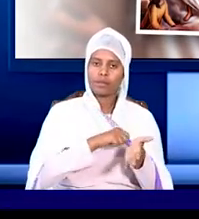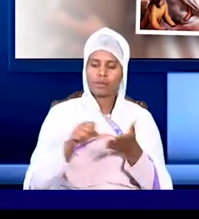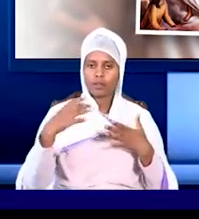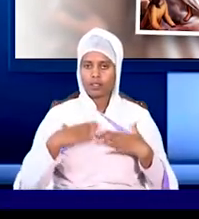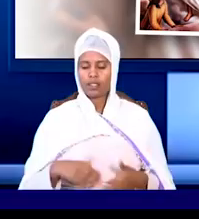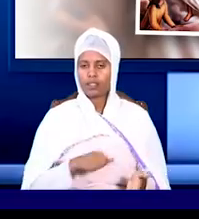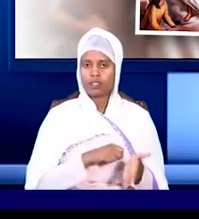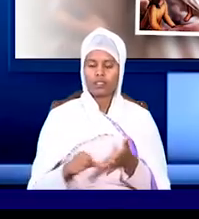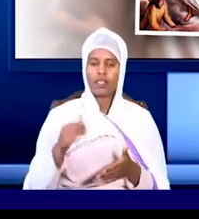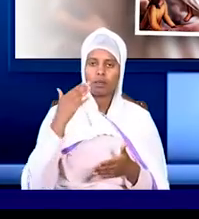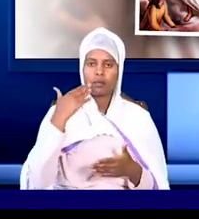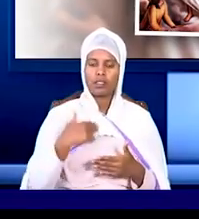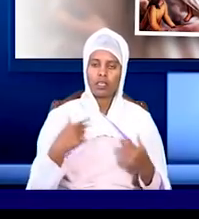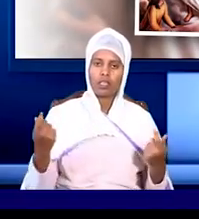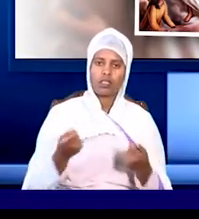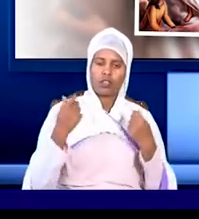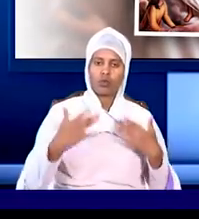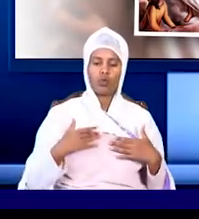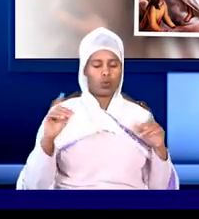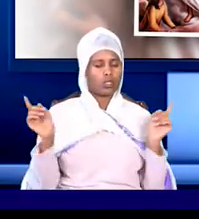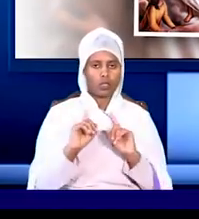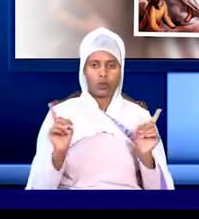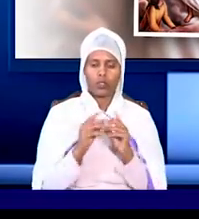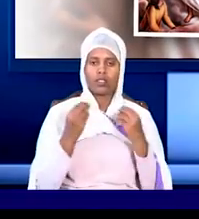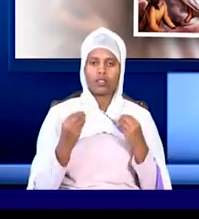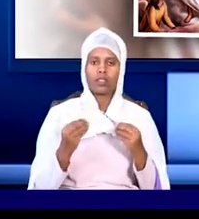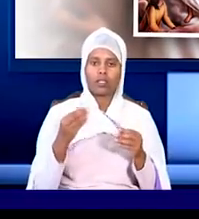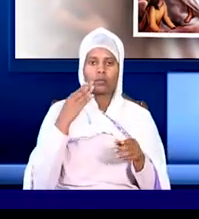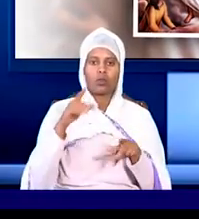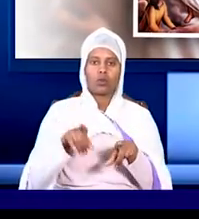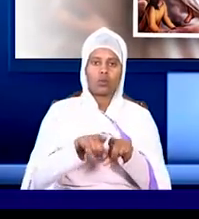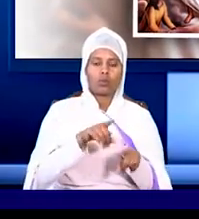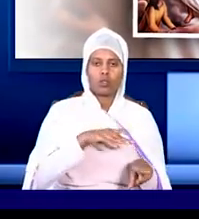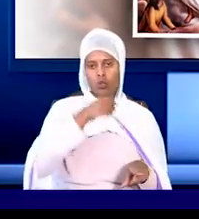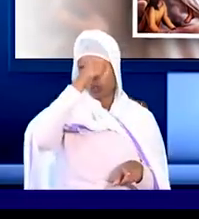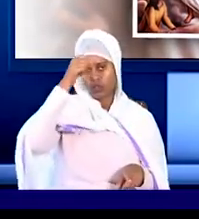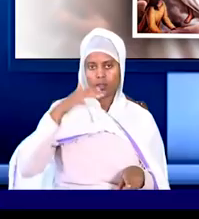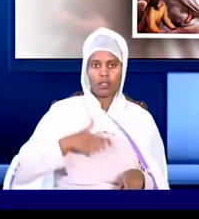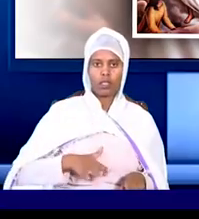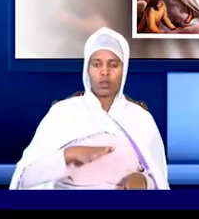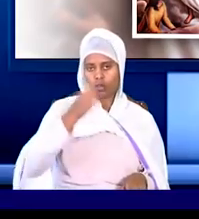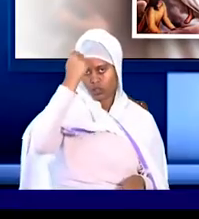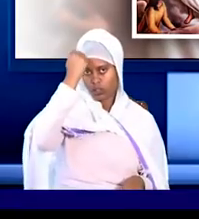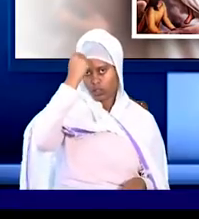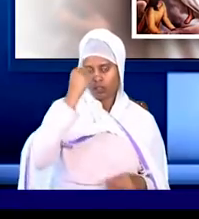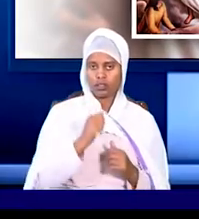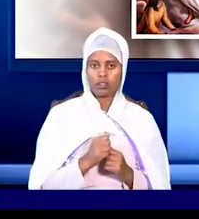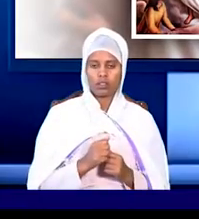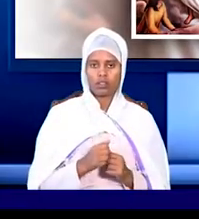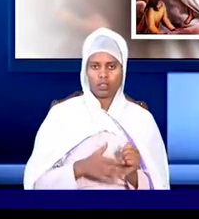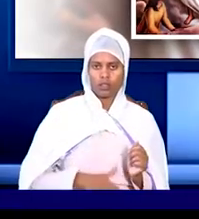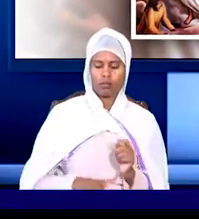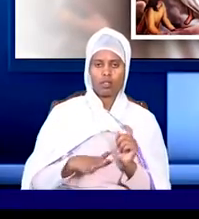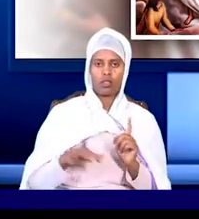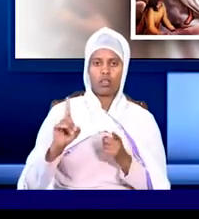ድሕረድ ሓሪድና ኣብ ገዛና ዲና ክንሕጎስ ያ ኣይኮነን። እንታይ ዳ ኣብ ጎረባብትና ዘለዉ ድኻታት